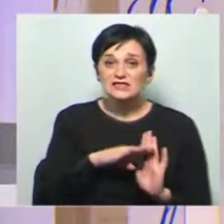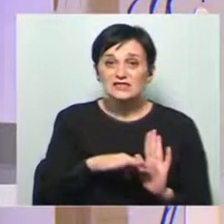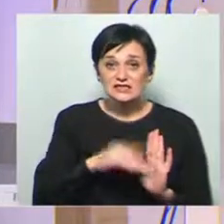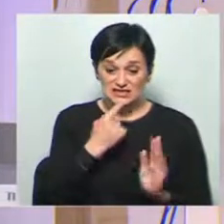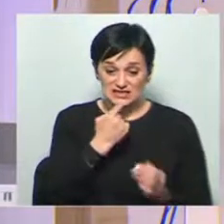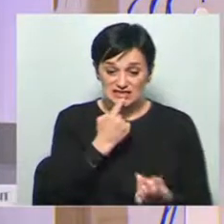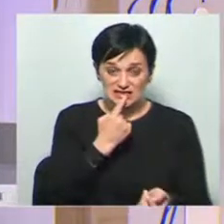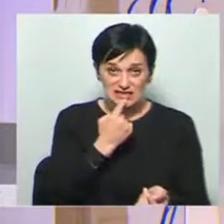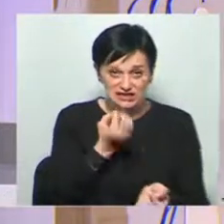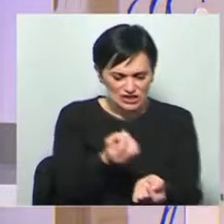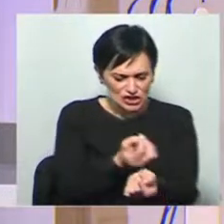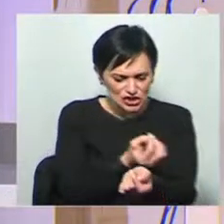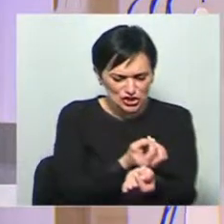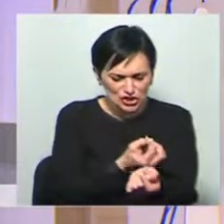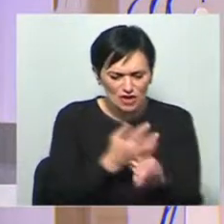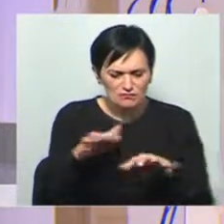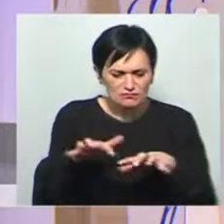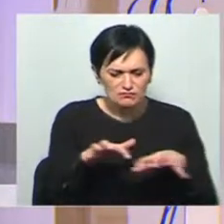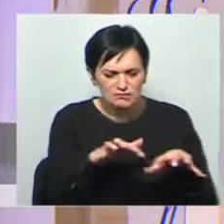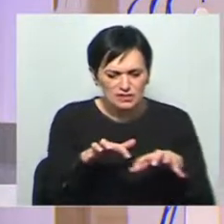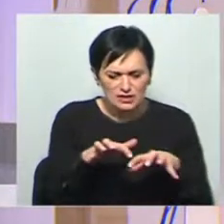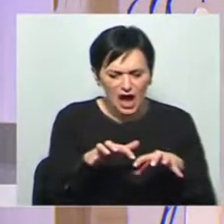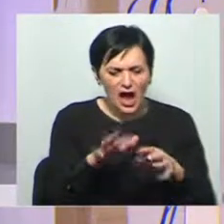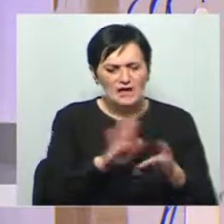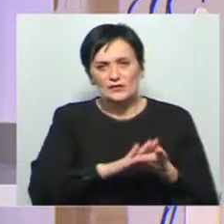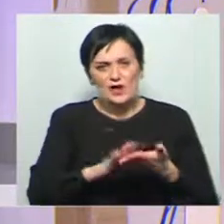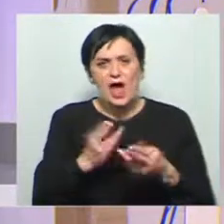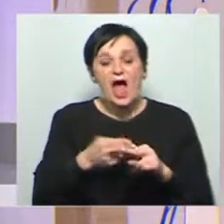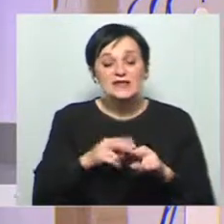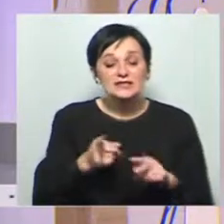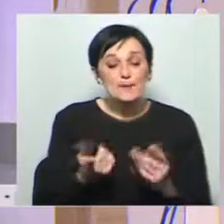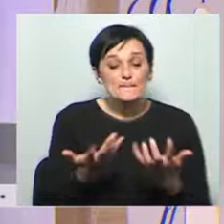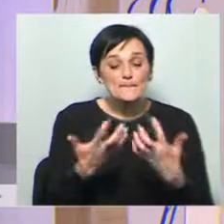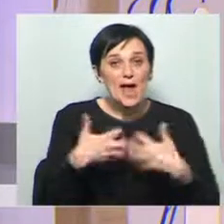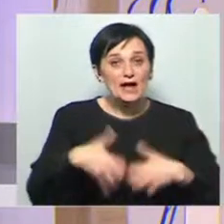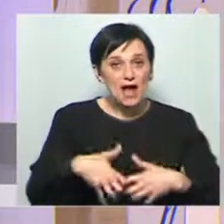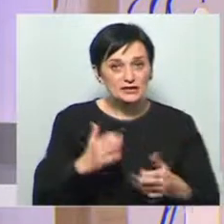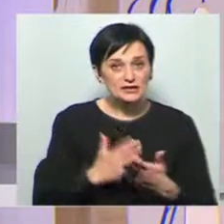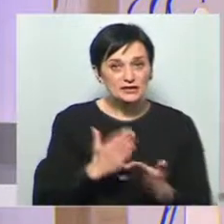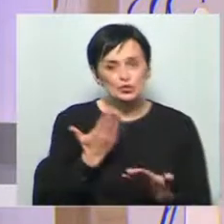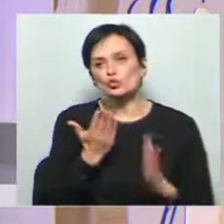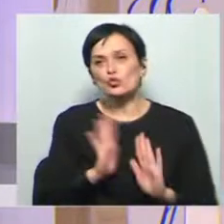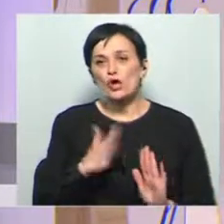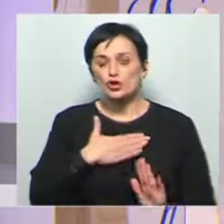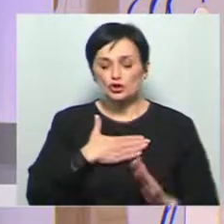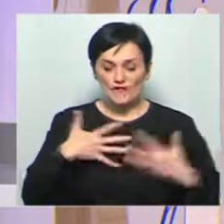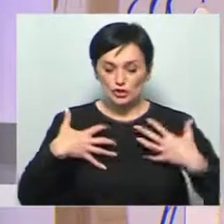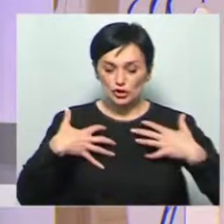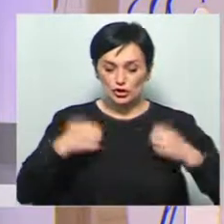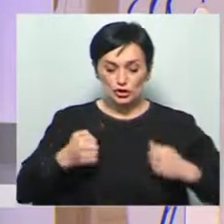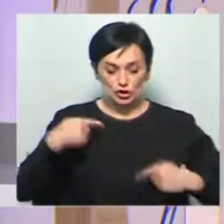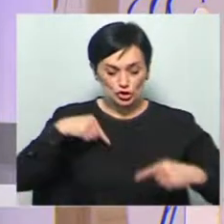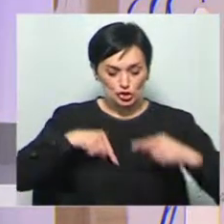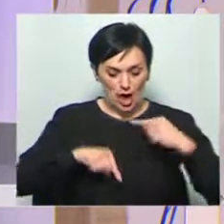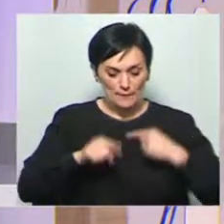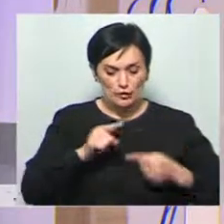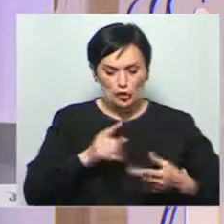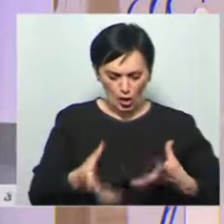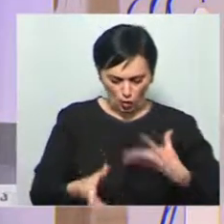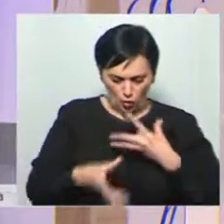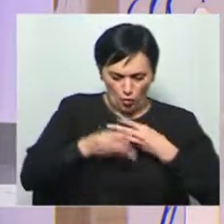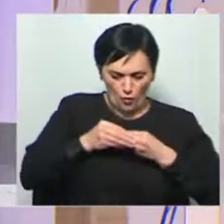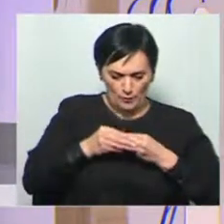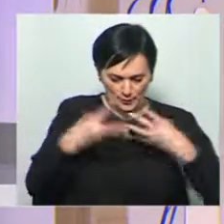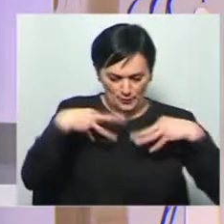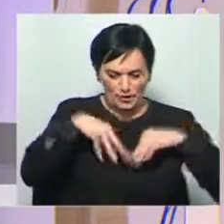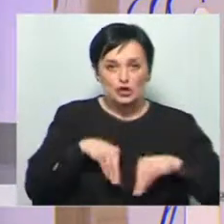სისხლის შედედება, გასქელება, გათხიერება, აი ეს მექანიზმი არის თუ არა ჩვენი ჯანმრთელობის განუყოფელი ნაწილი და